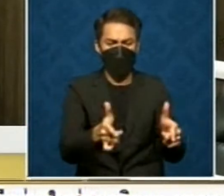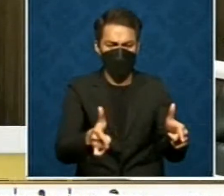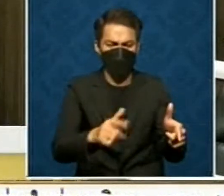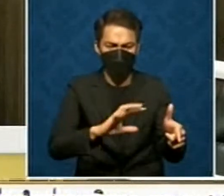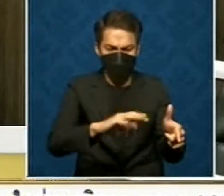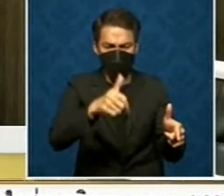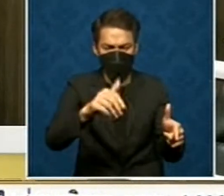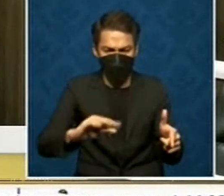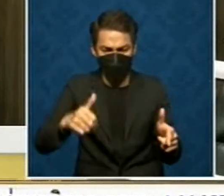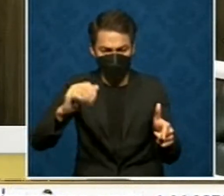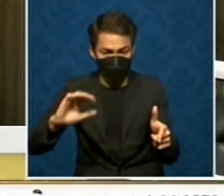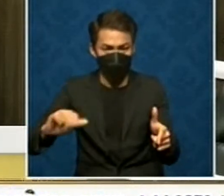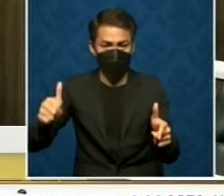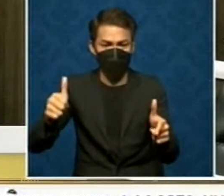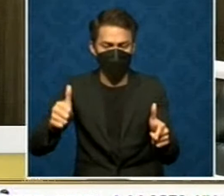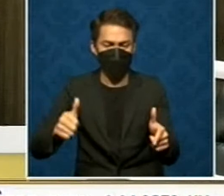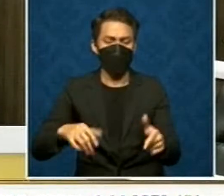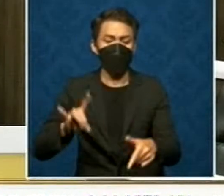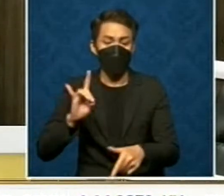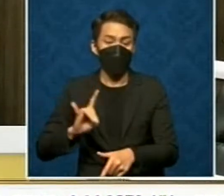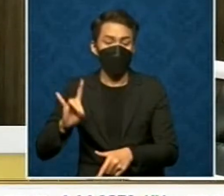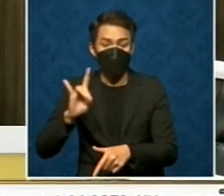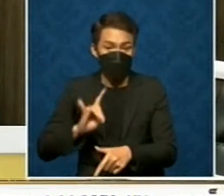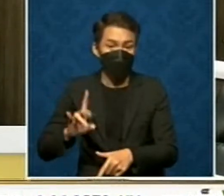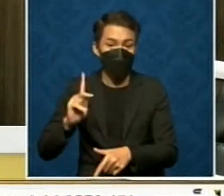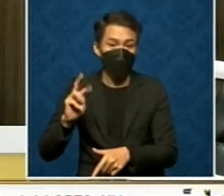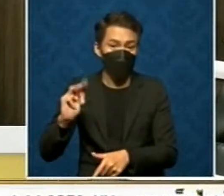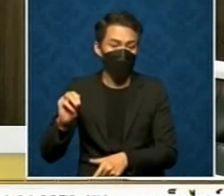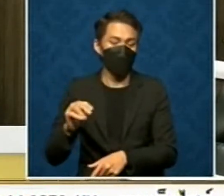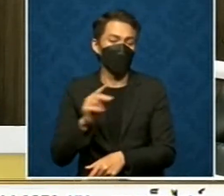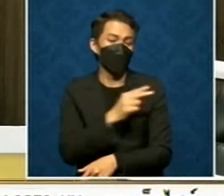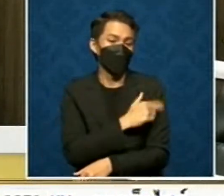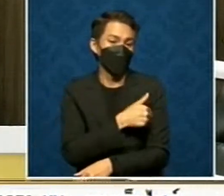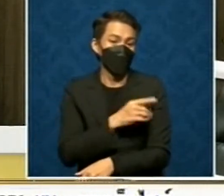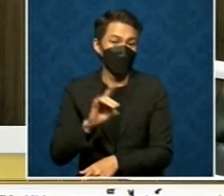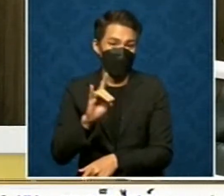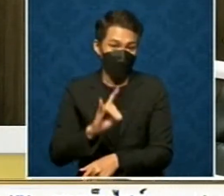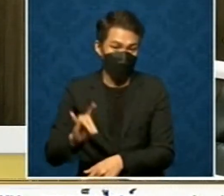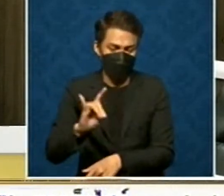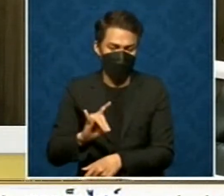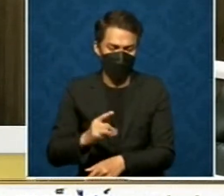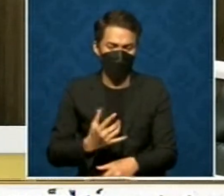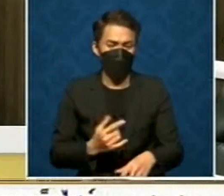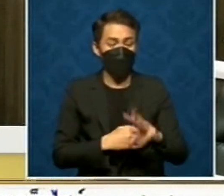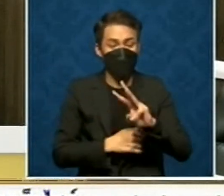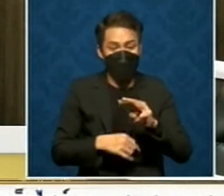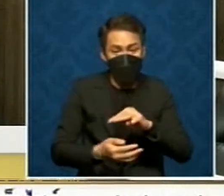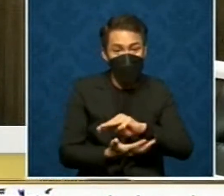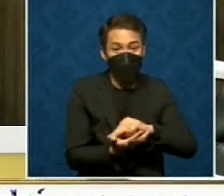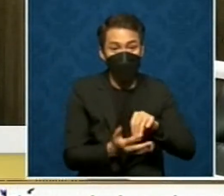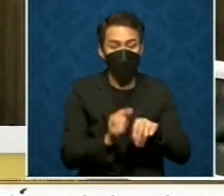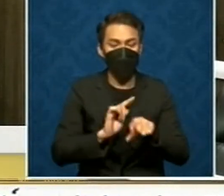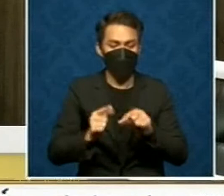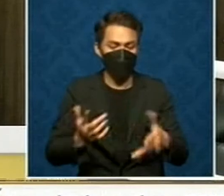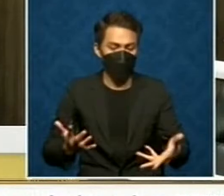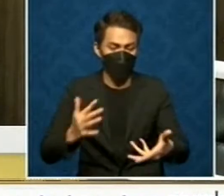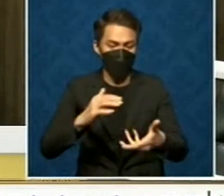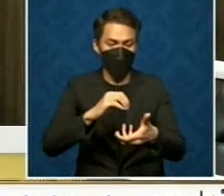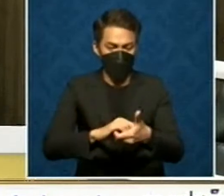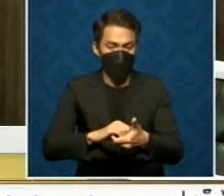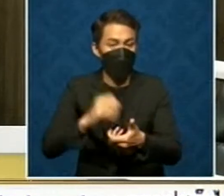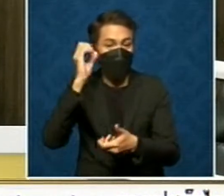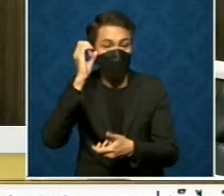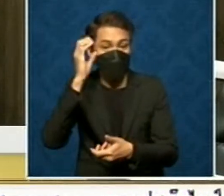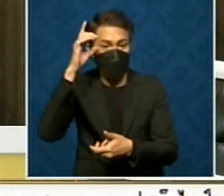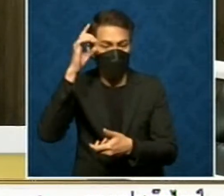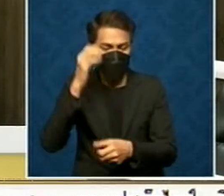ตอนนี้กรมประสัจะต้ผนึกำลงกัสมาคมสัตวปแทยทกครวบคมฟ์และมหาวิทยาลายทั่วประเทศในการสรางความรในการ